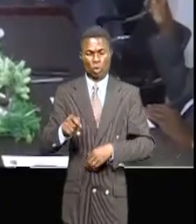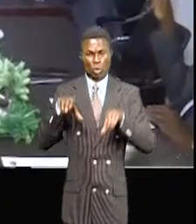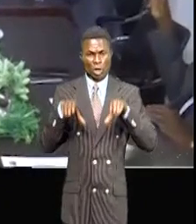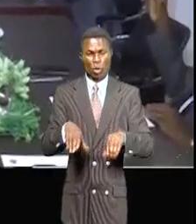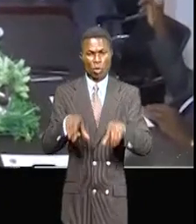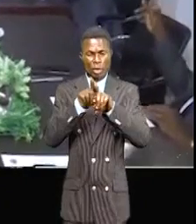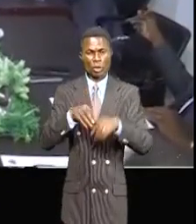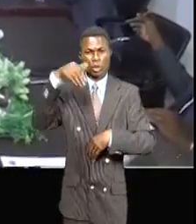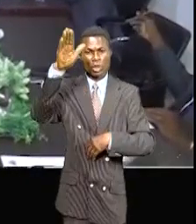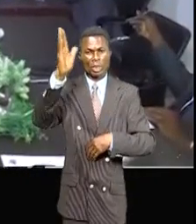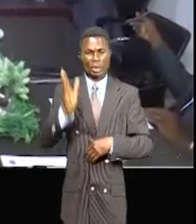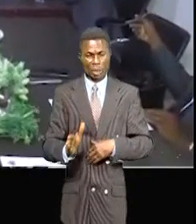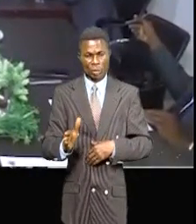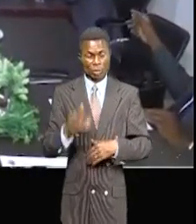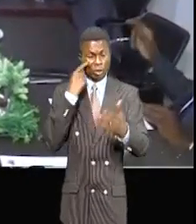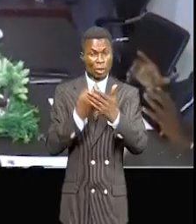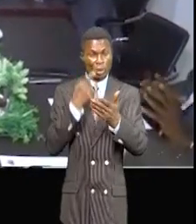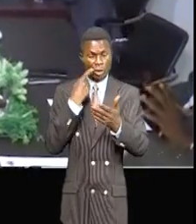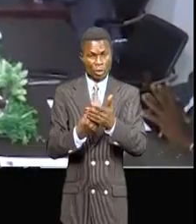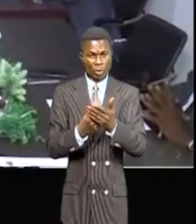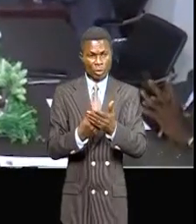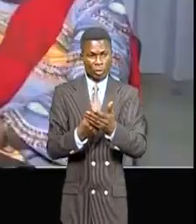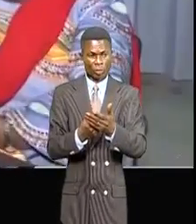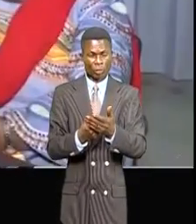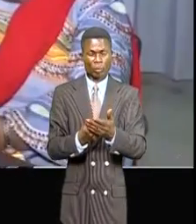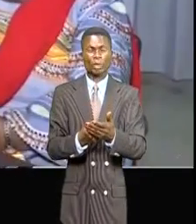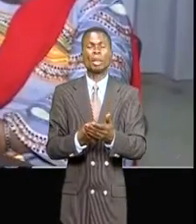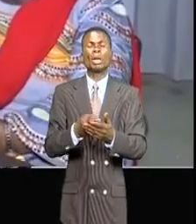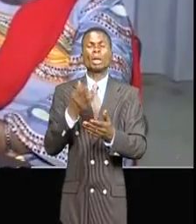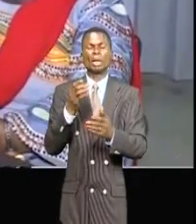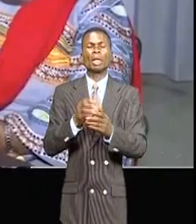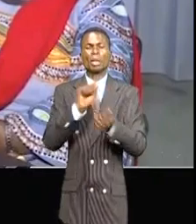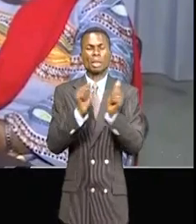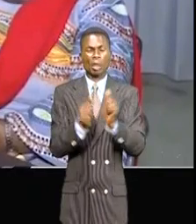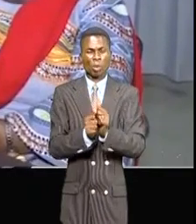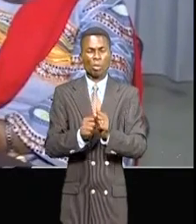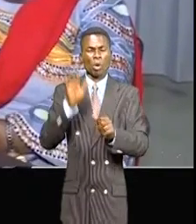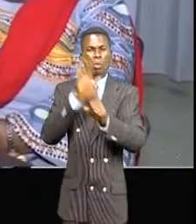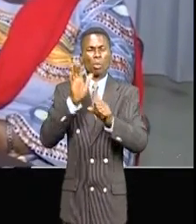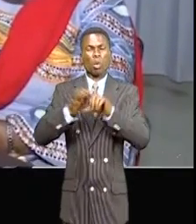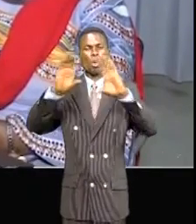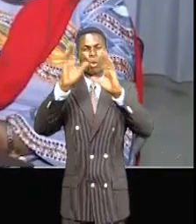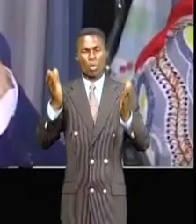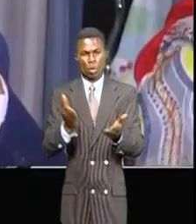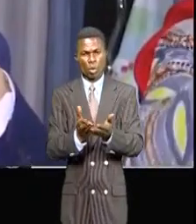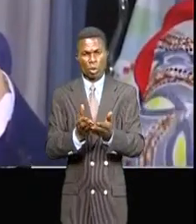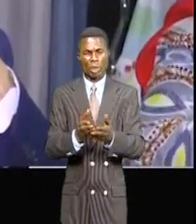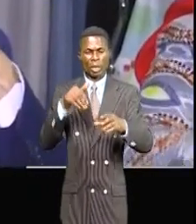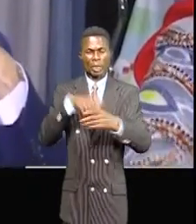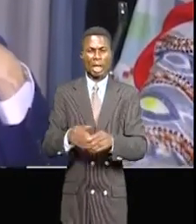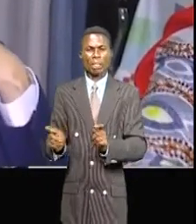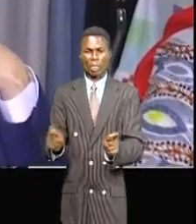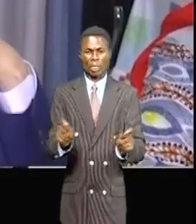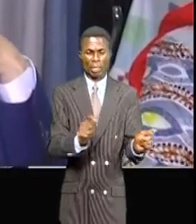Aussi, il se constate la résurgence des tensions intercommunautaires au Tanganyika,